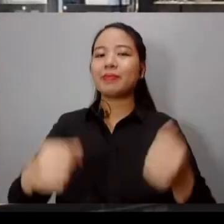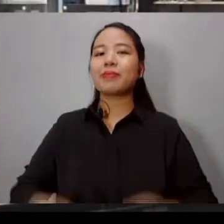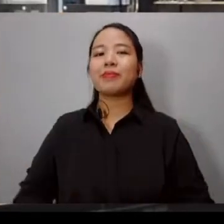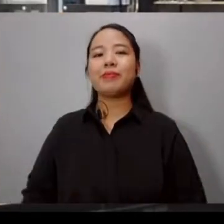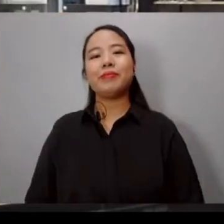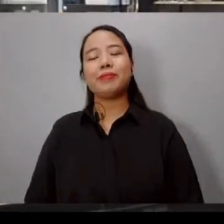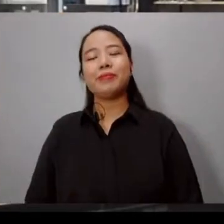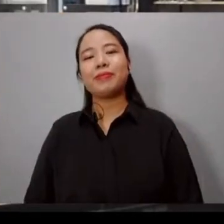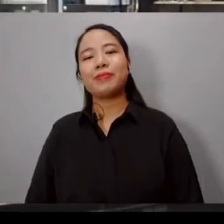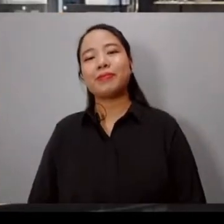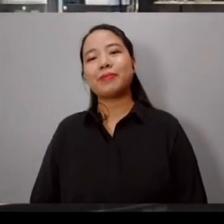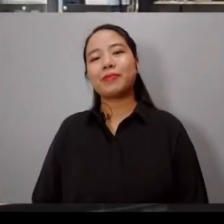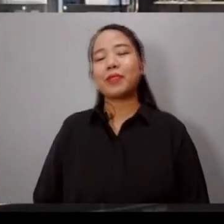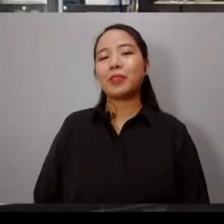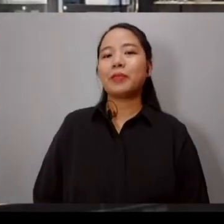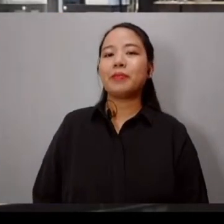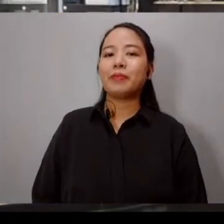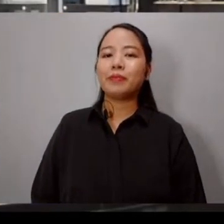tanan.